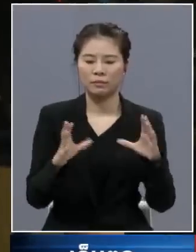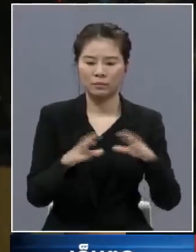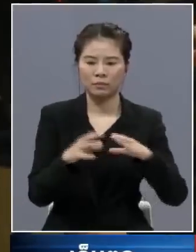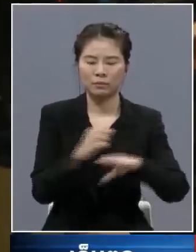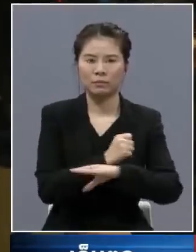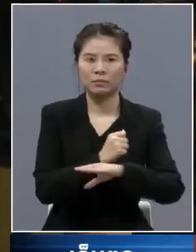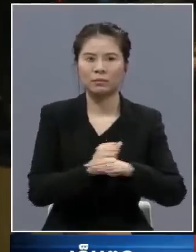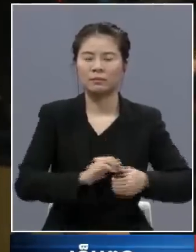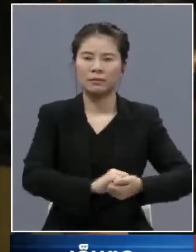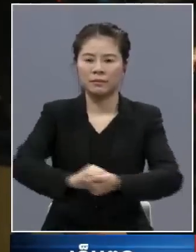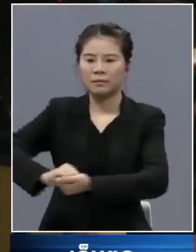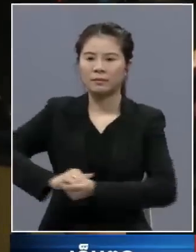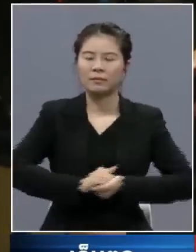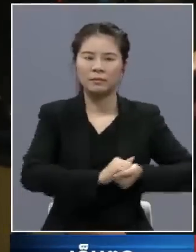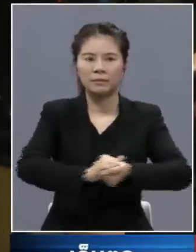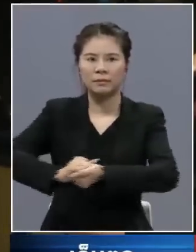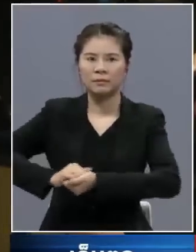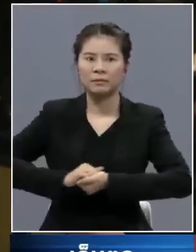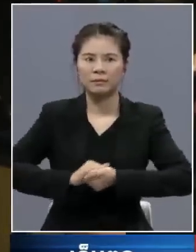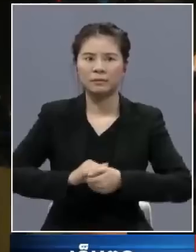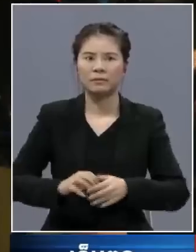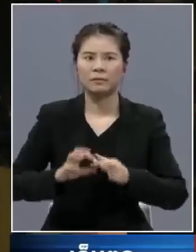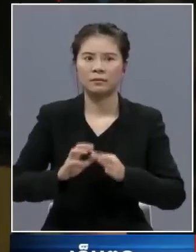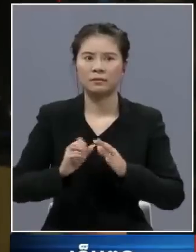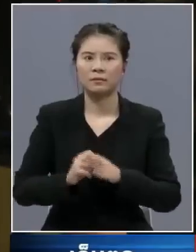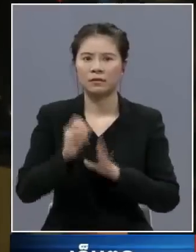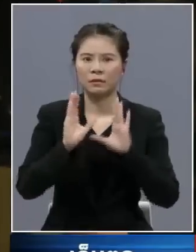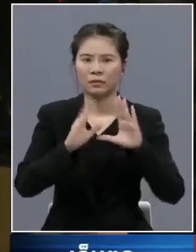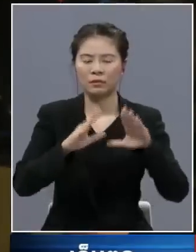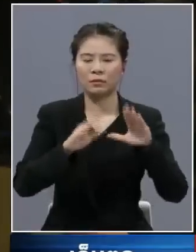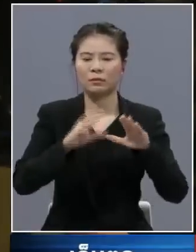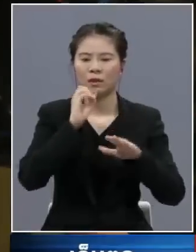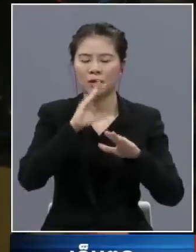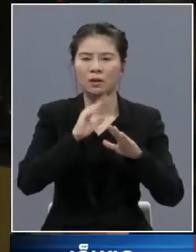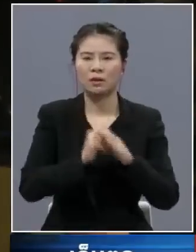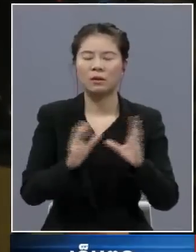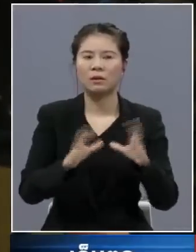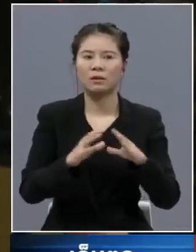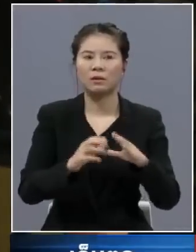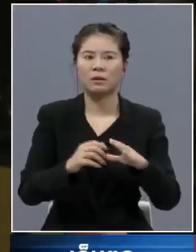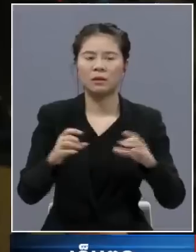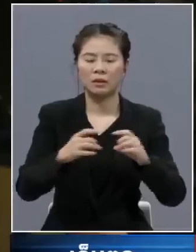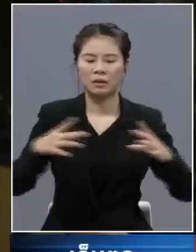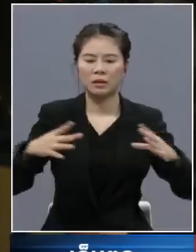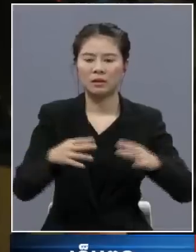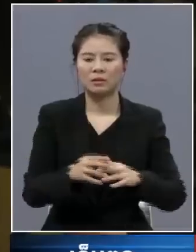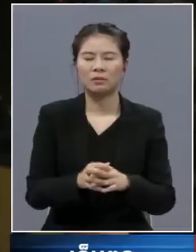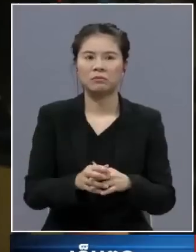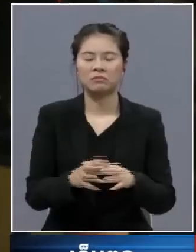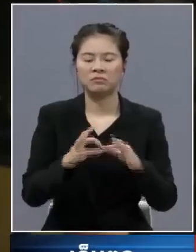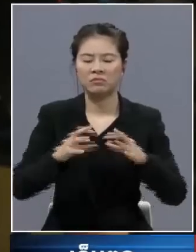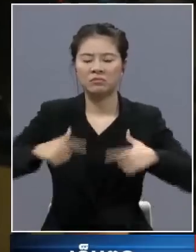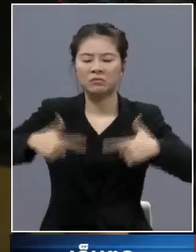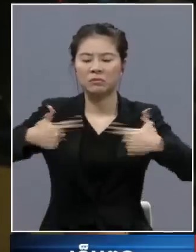ก็จับมือกันแน่นคือคุณสิทธาบอกเลยต้องการส่งสัญญาณไปให้อีกฝ่ายนึงมากกว่า ไม่ได้ตั้งใจจะมาเล่นงานฝ่ายเดียวกันนะ